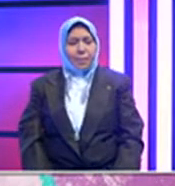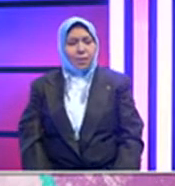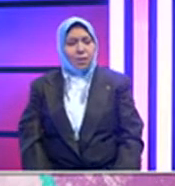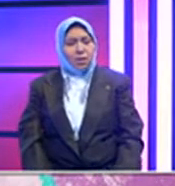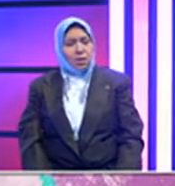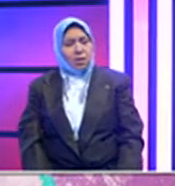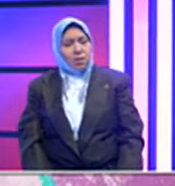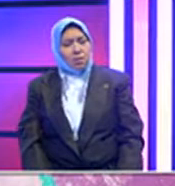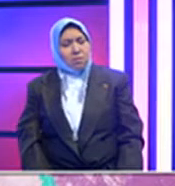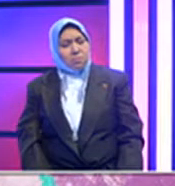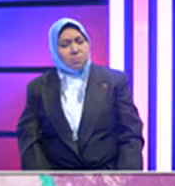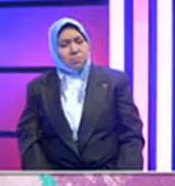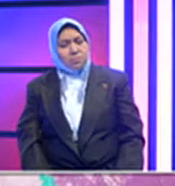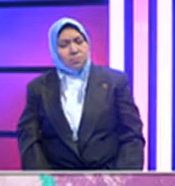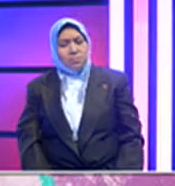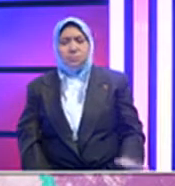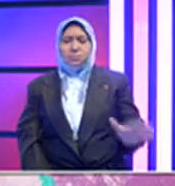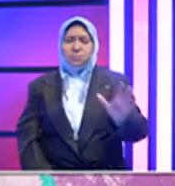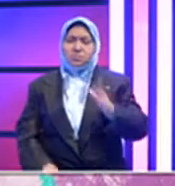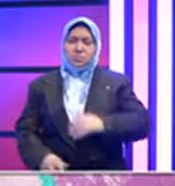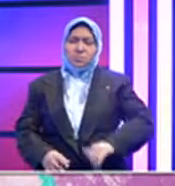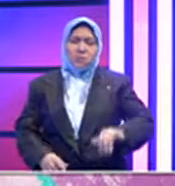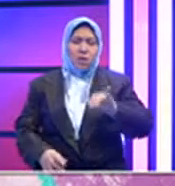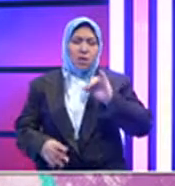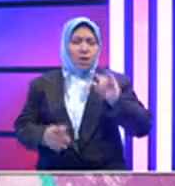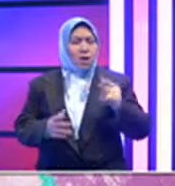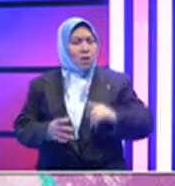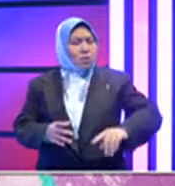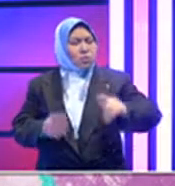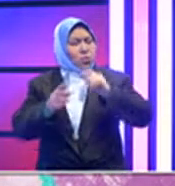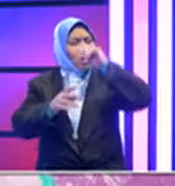OK Google ini nama